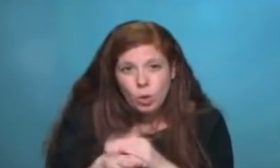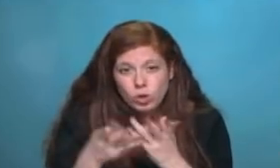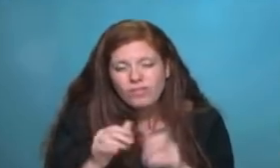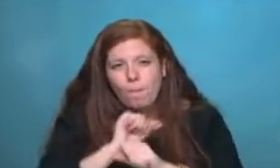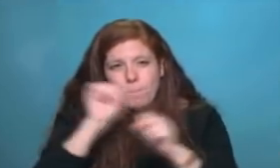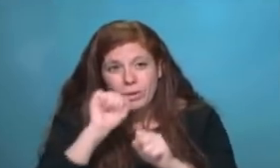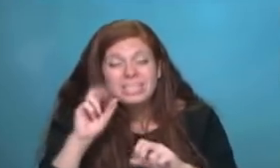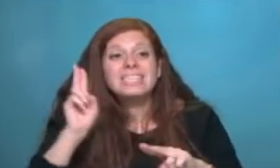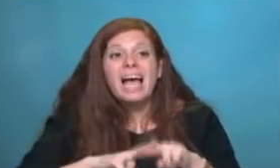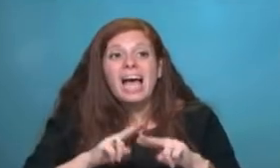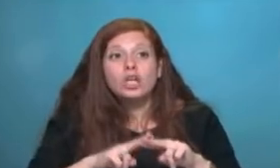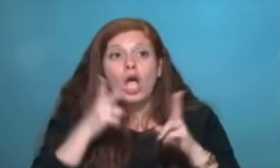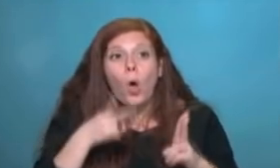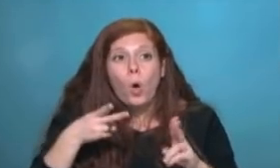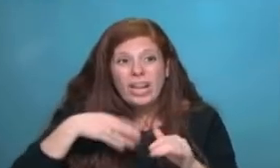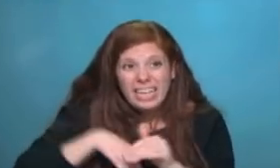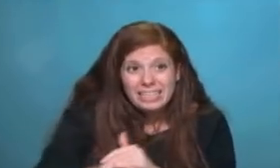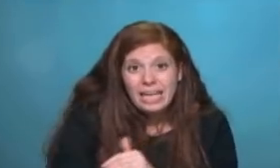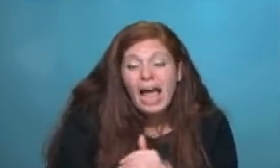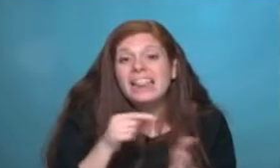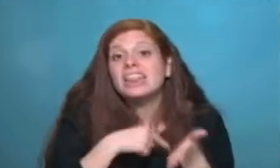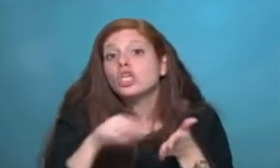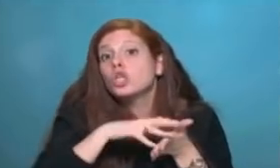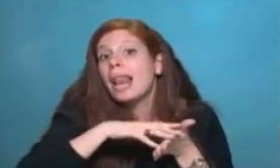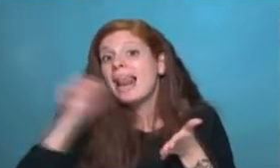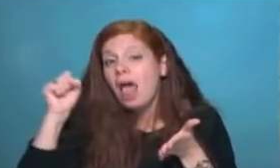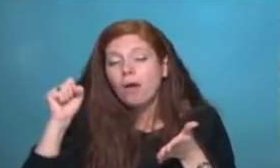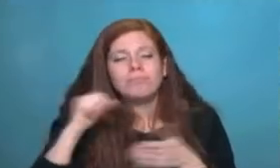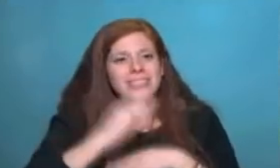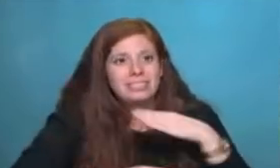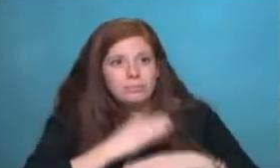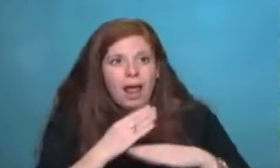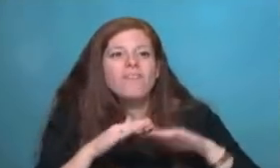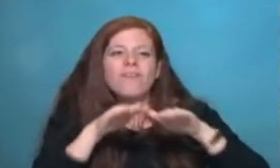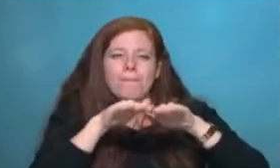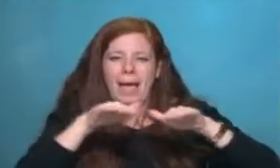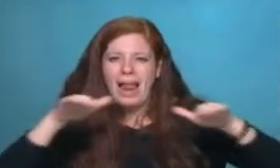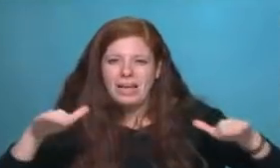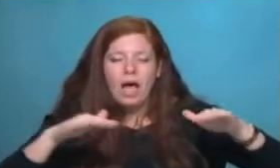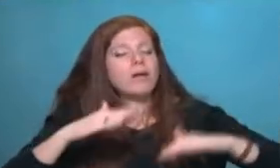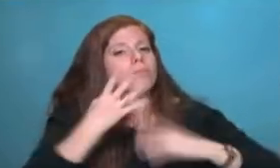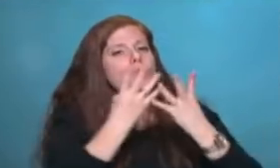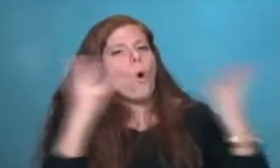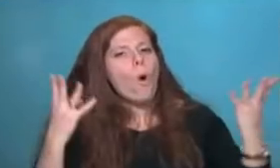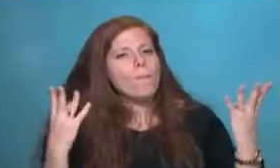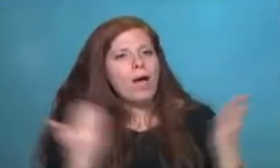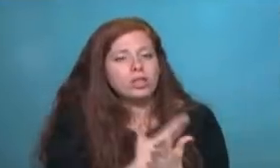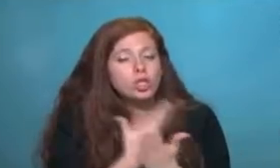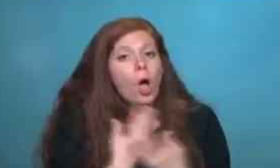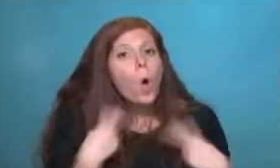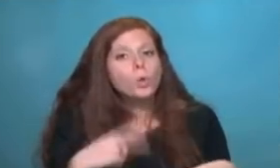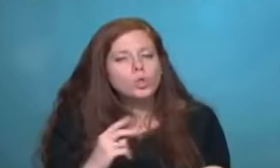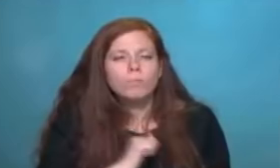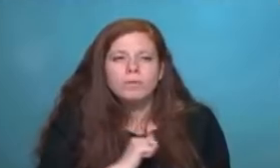אחרי שיכולת החדירה מעטת קרקע נשללה מחיזבאללה ומעל פני הקרקע נבנית חומה חדשה, החשש בצהל שארגון